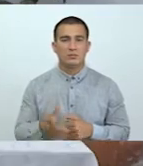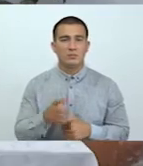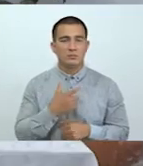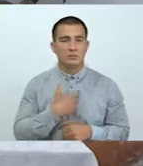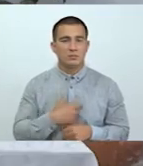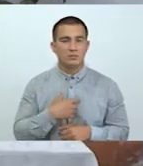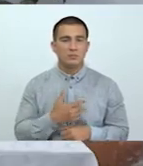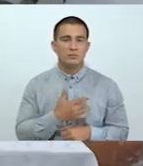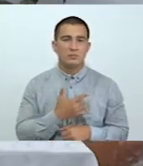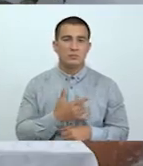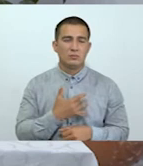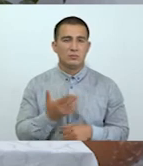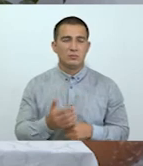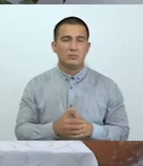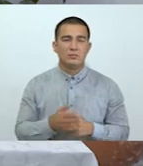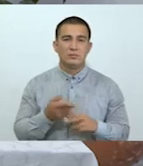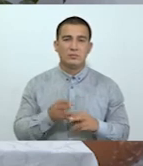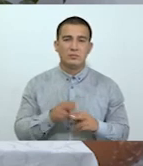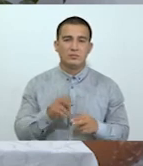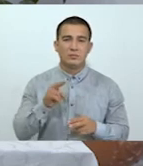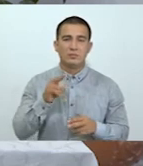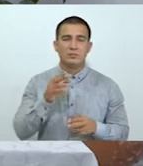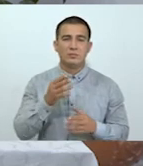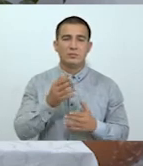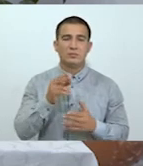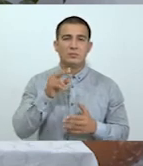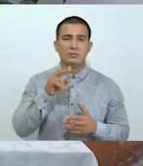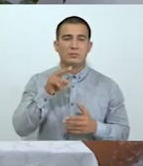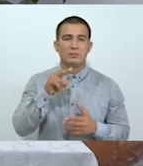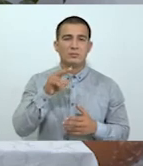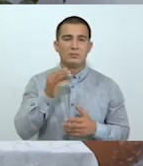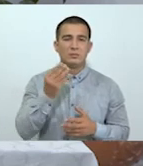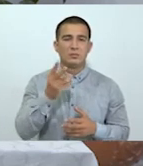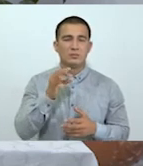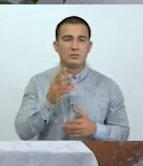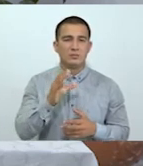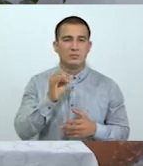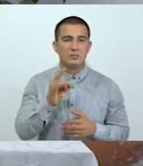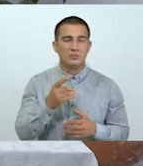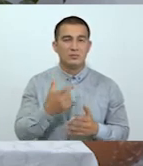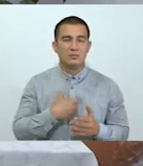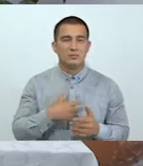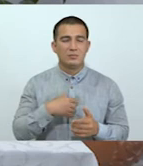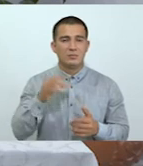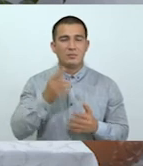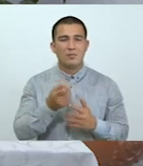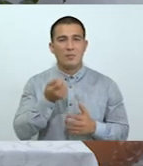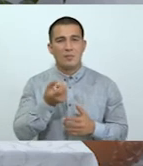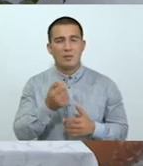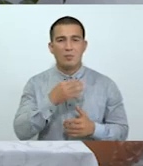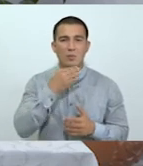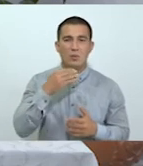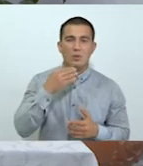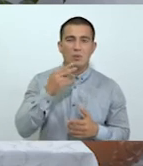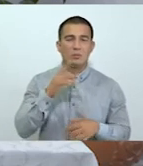O'zingizlarning xohishingizga qarab pishloqimizni kamaytirib, ko'paytirishimiz mumkin. Tabga